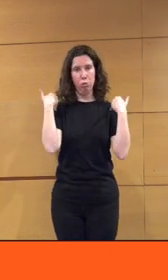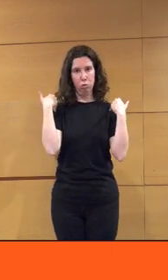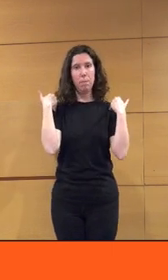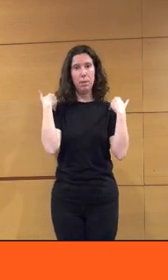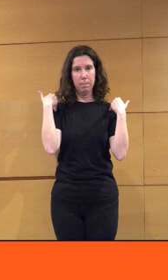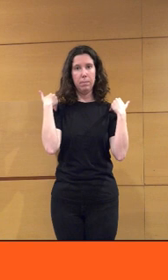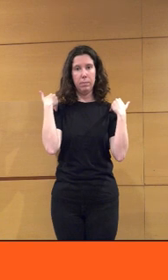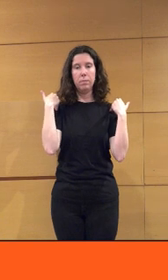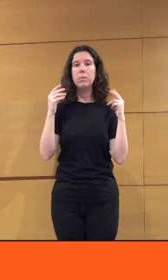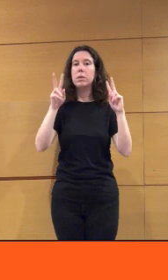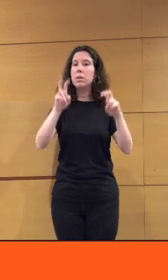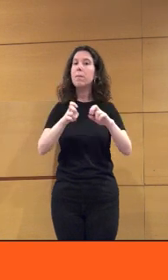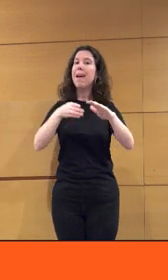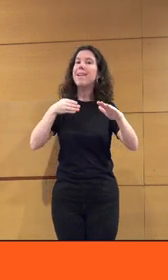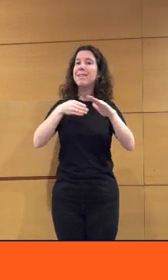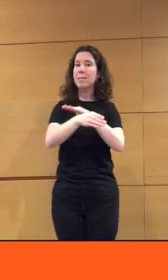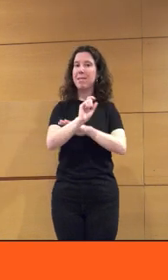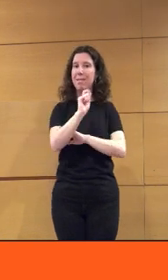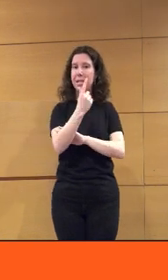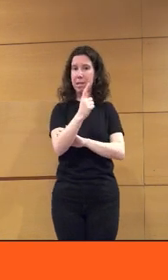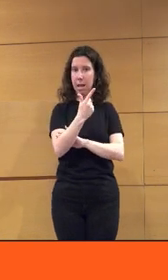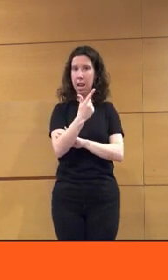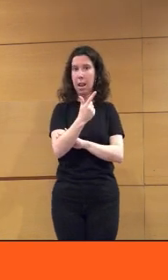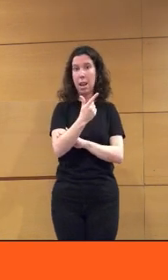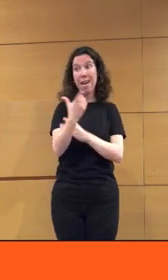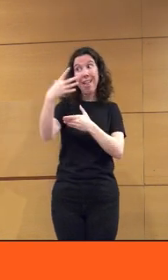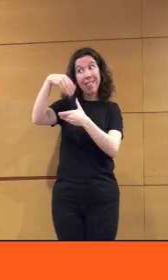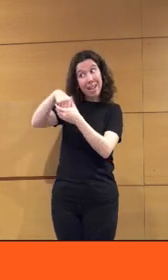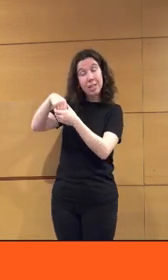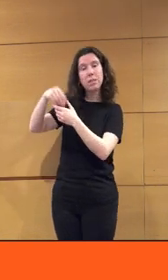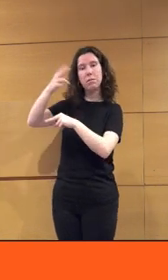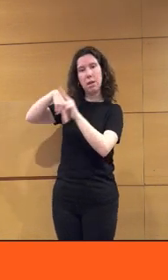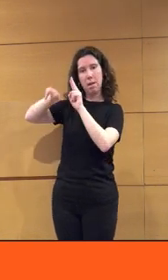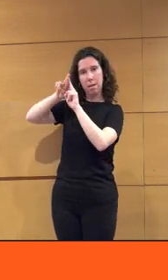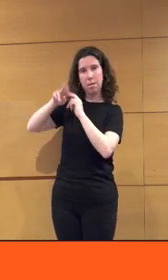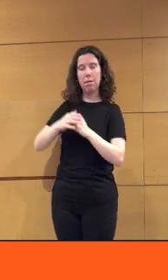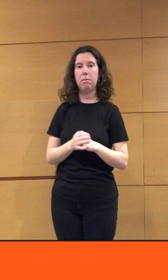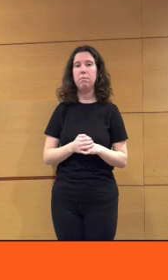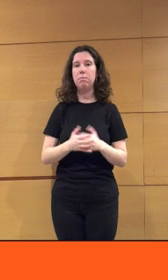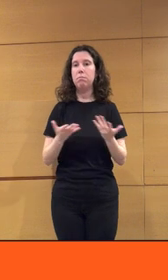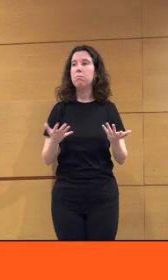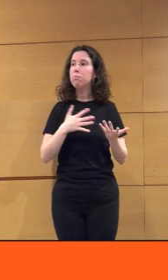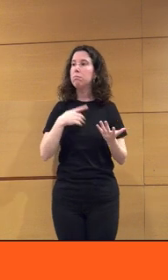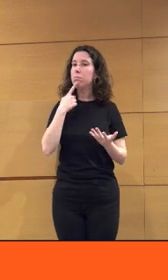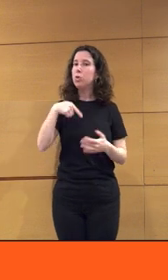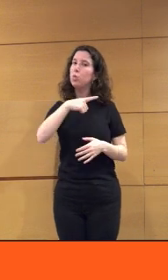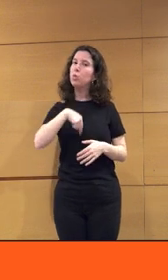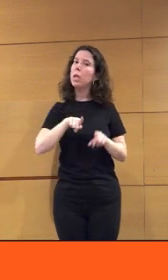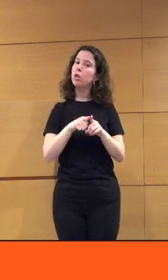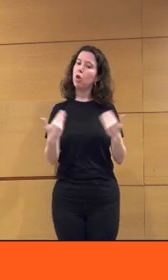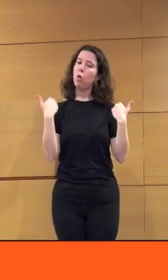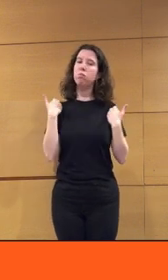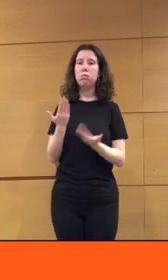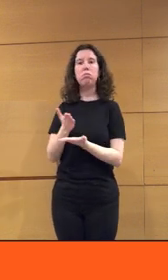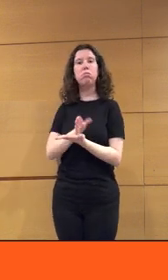l'accessibilitat digital a nivell de l'administració de la Generalitat de Catalunya. Per tant, som el vostre interlocutor i